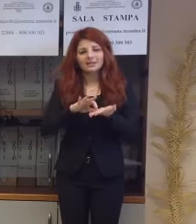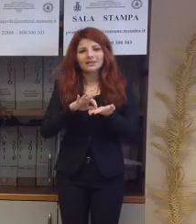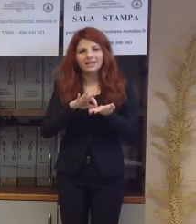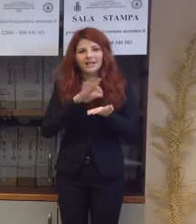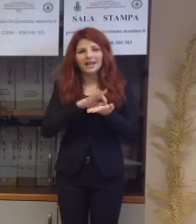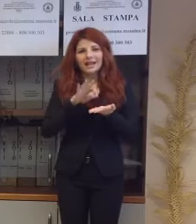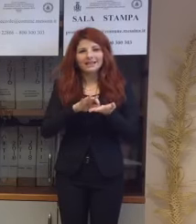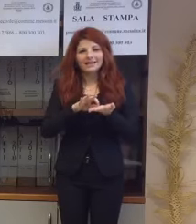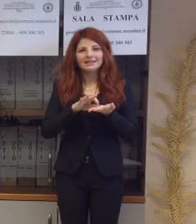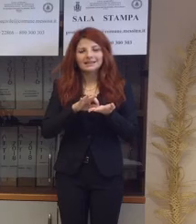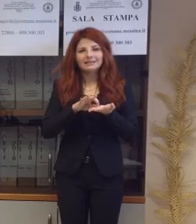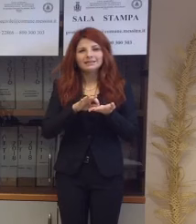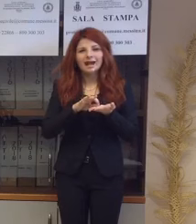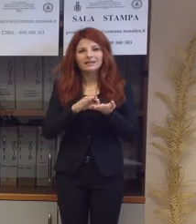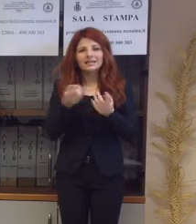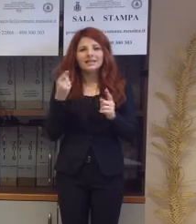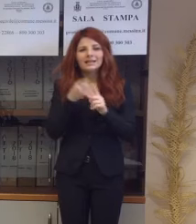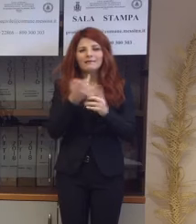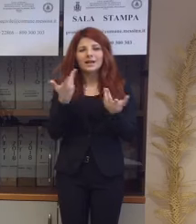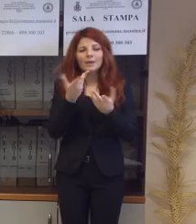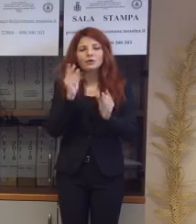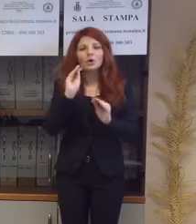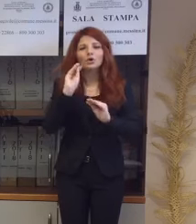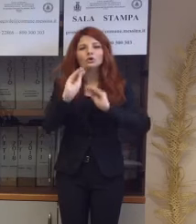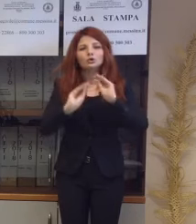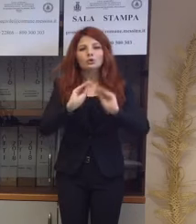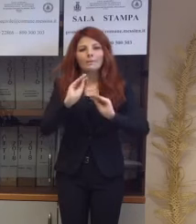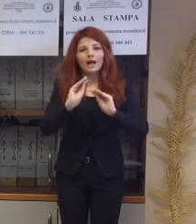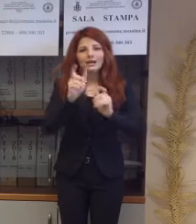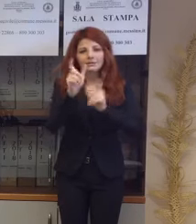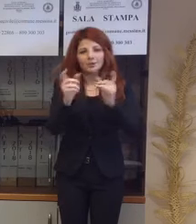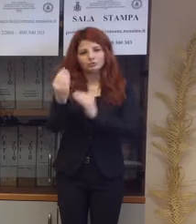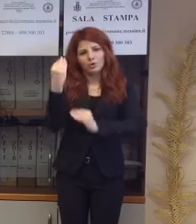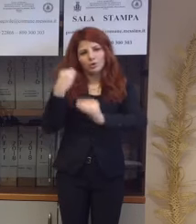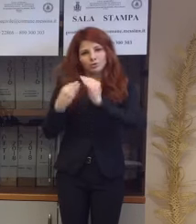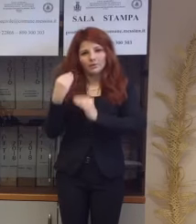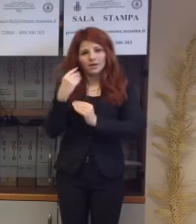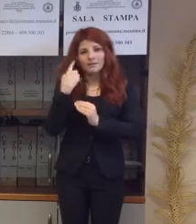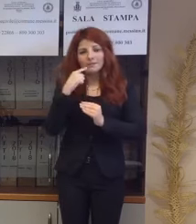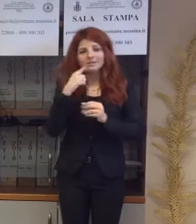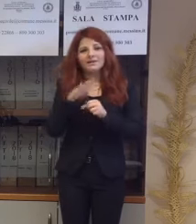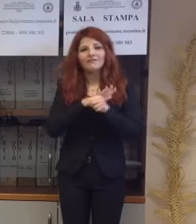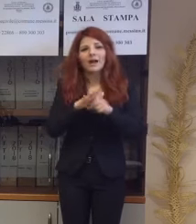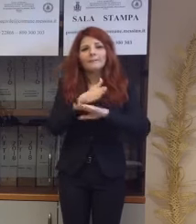state presentate per la Messina Family Card. Sono state